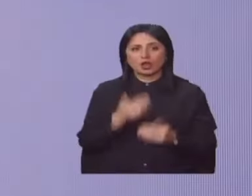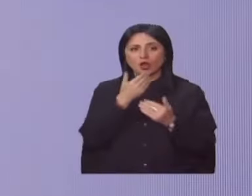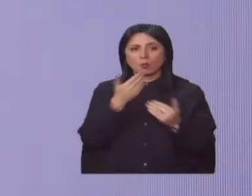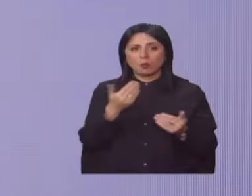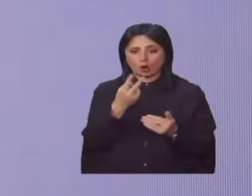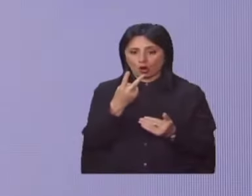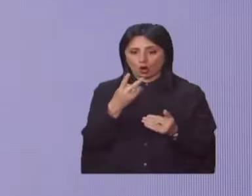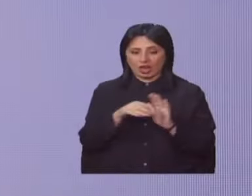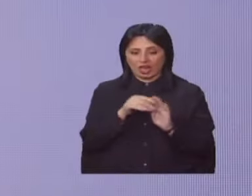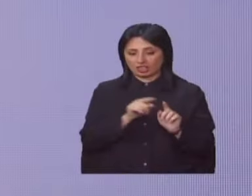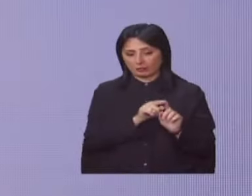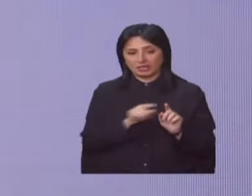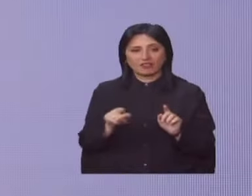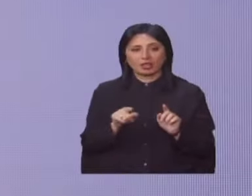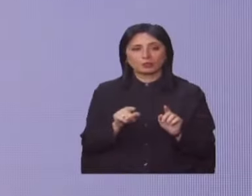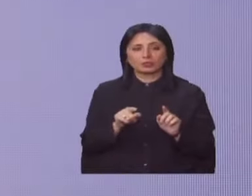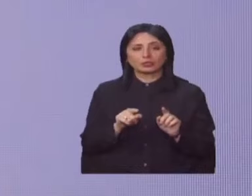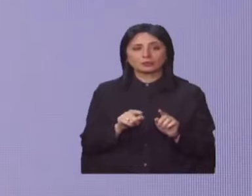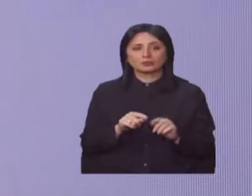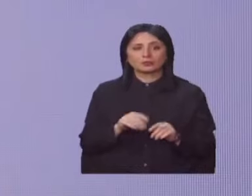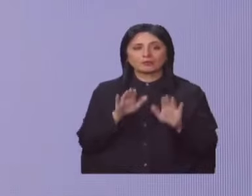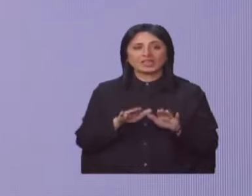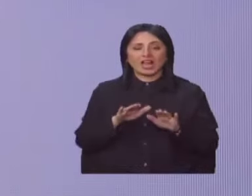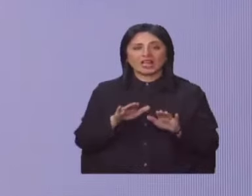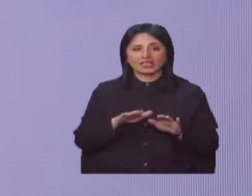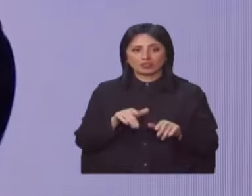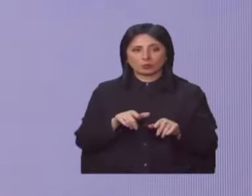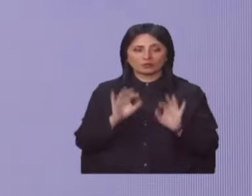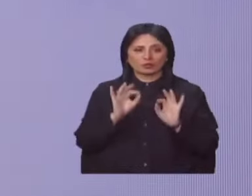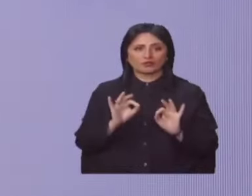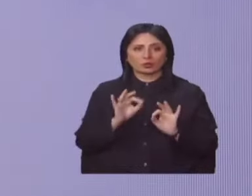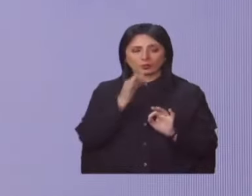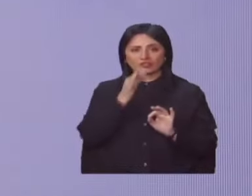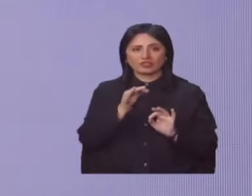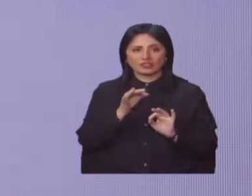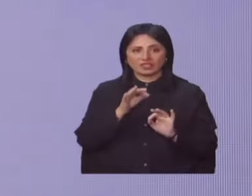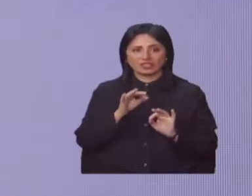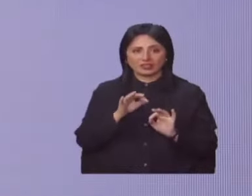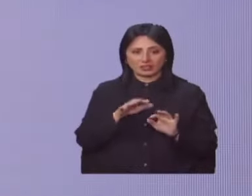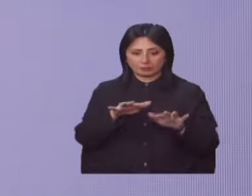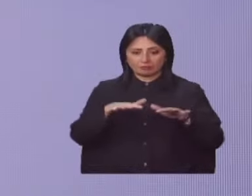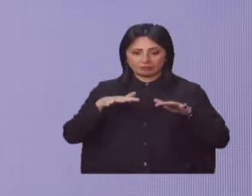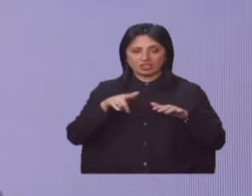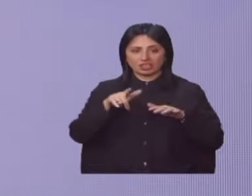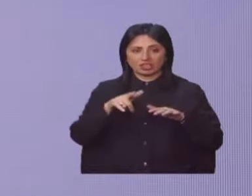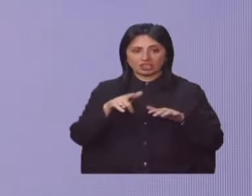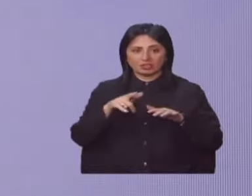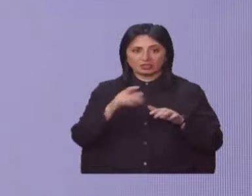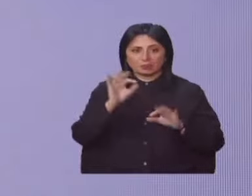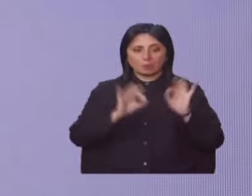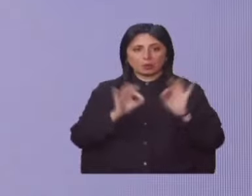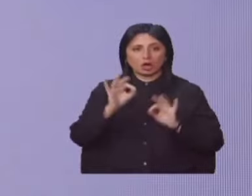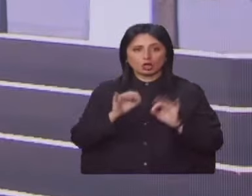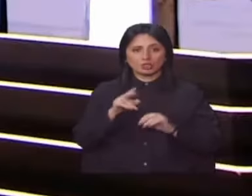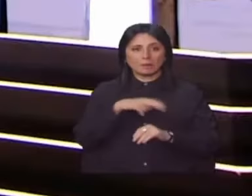ორი არჩევნების განმავლობაში ადგილობრივ თვით ობიექტურად რო ვთქვა საელექტორალური შედეგი თქვენი შემცირდა კიდეს თქვენ